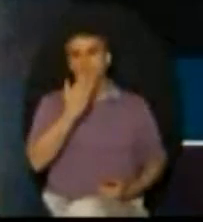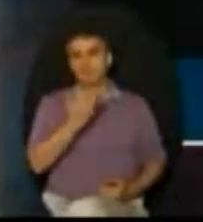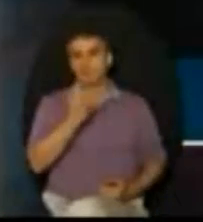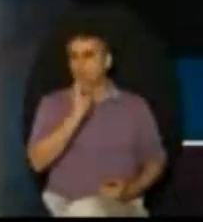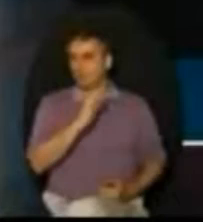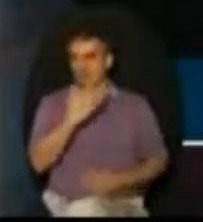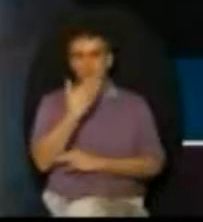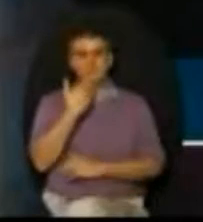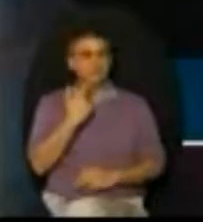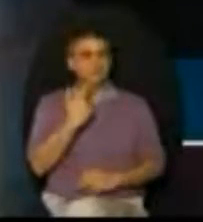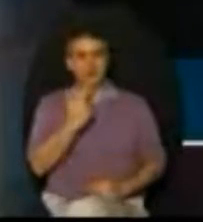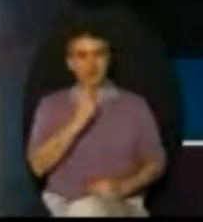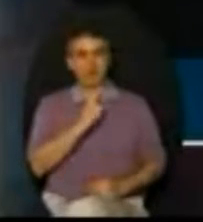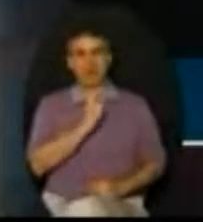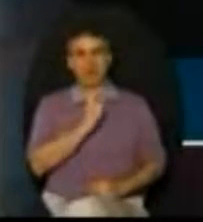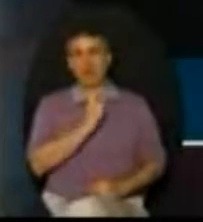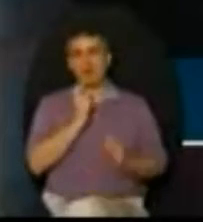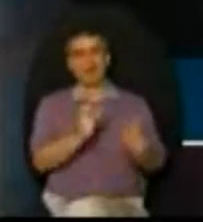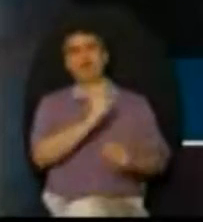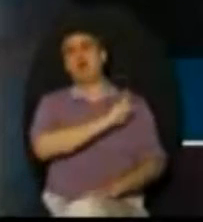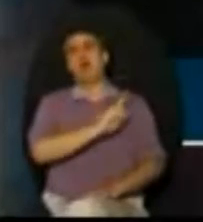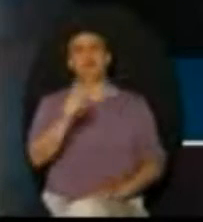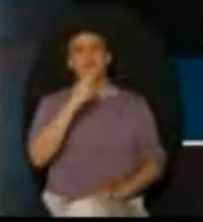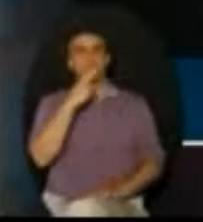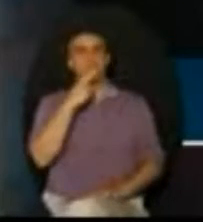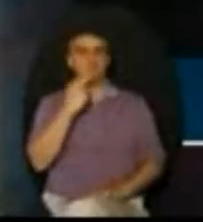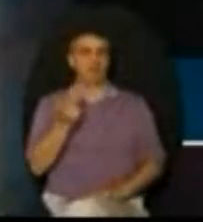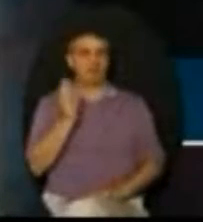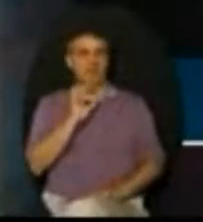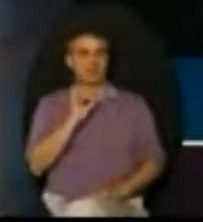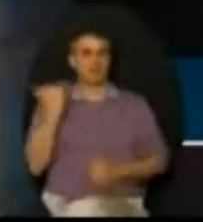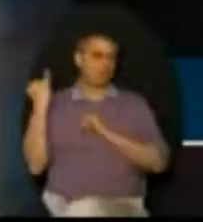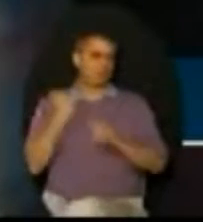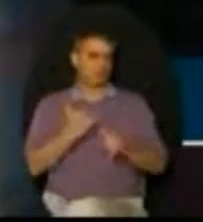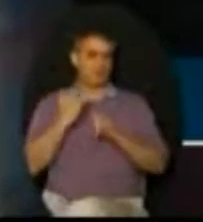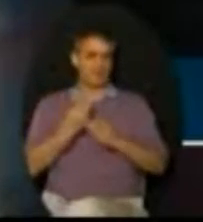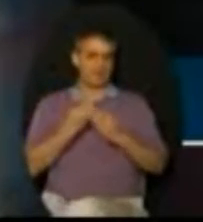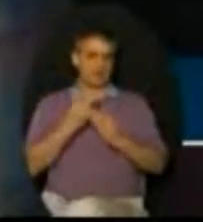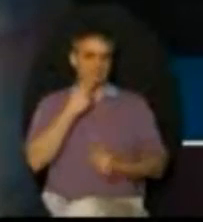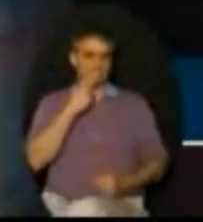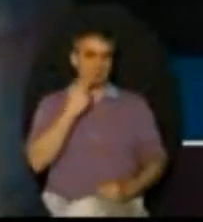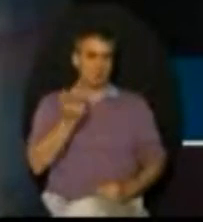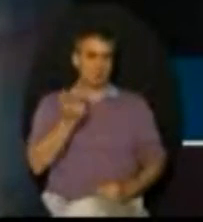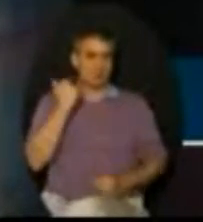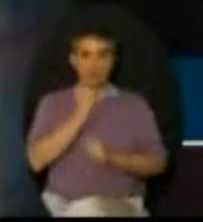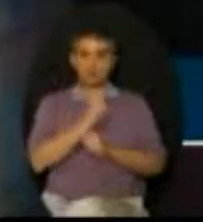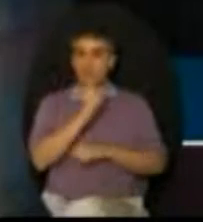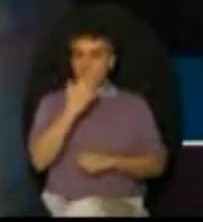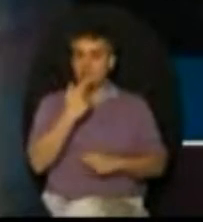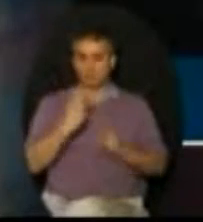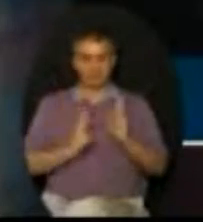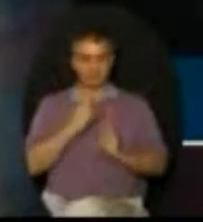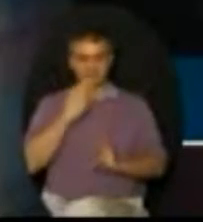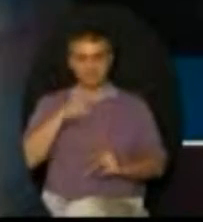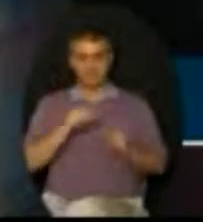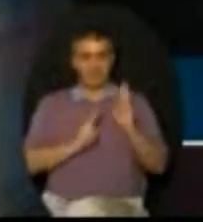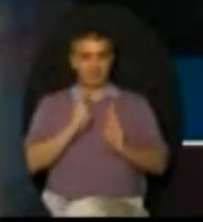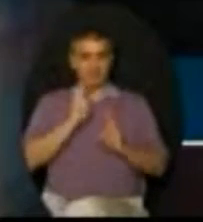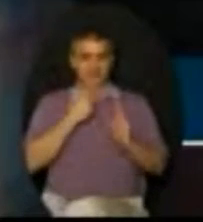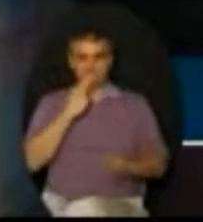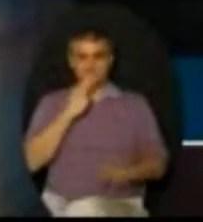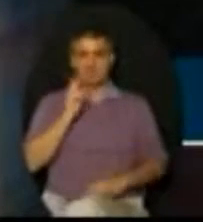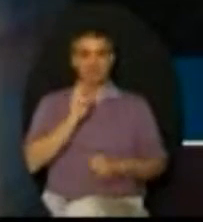ובכל זאת מדינת ישראל לא אוסרת על... כלומר, היא עדיין מייבאת סיגרות, הייתה תקופה שגם היה פה איסור של סיגרות,